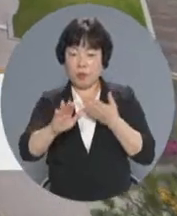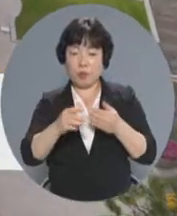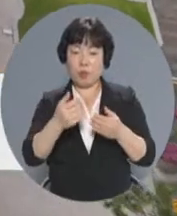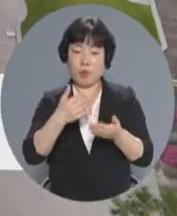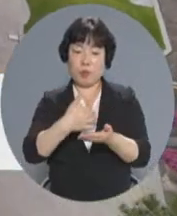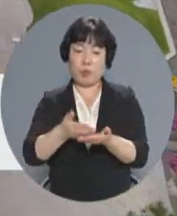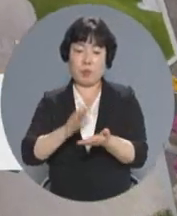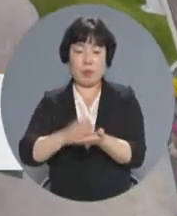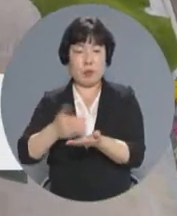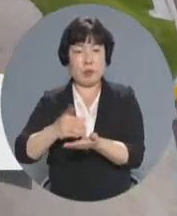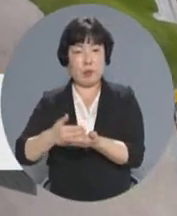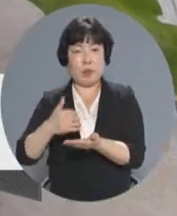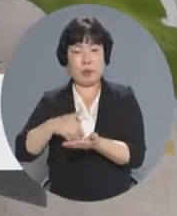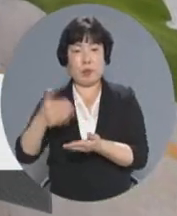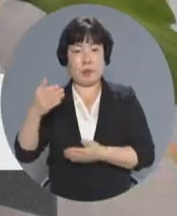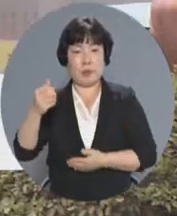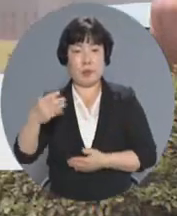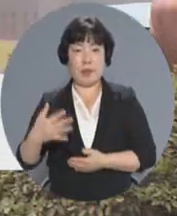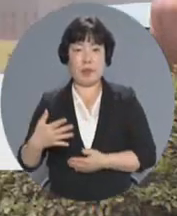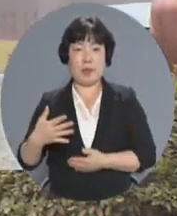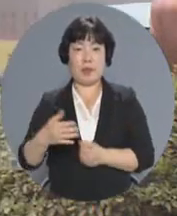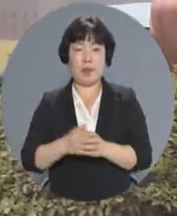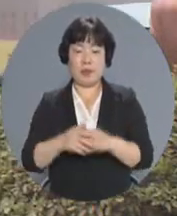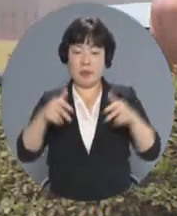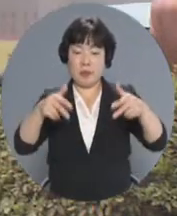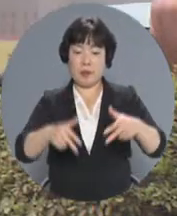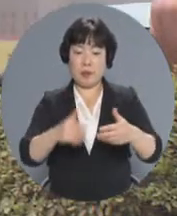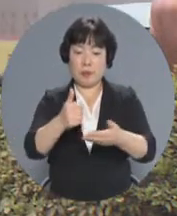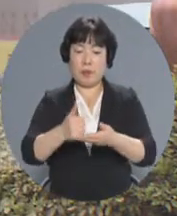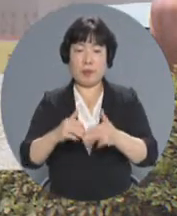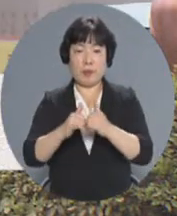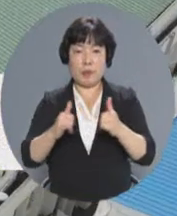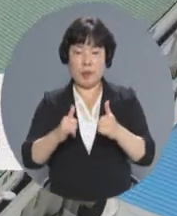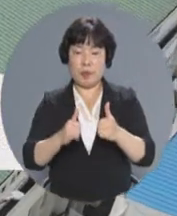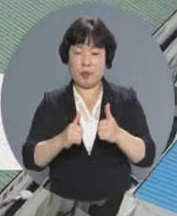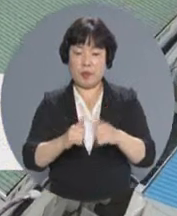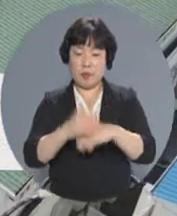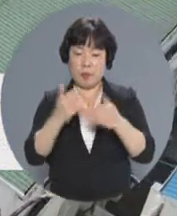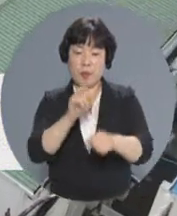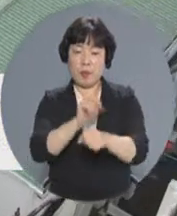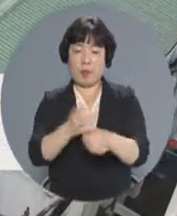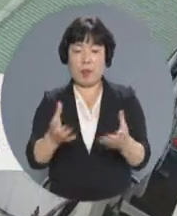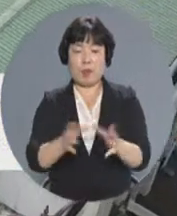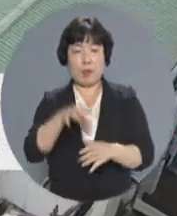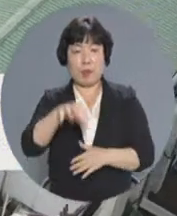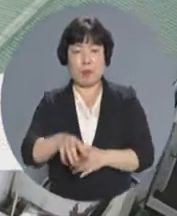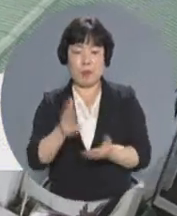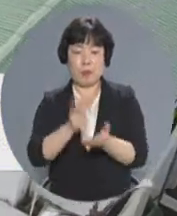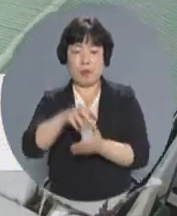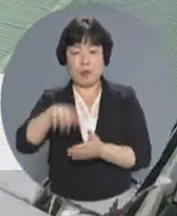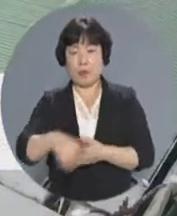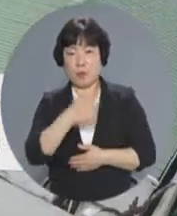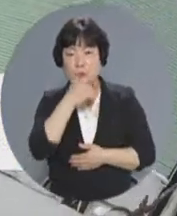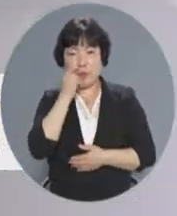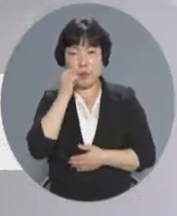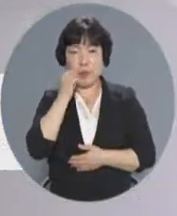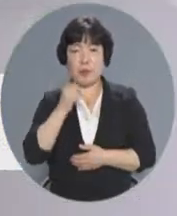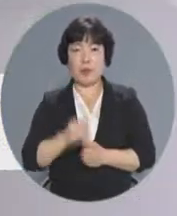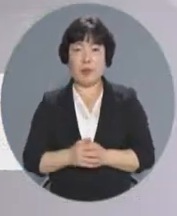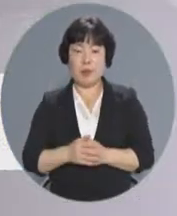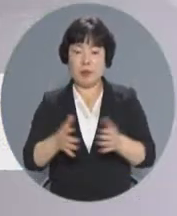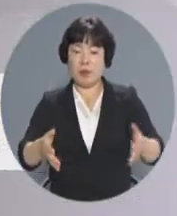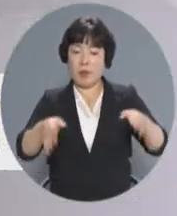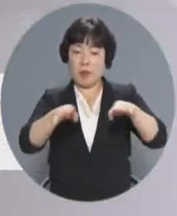9차례에 걸쳐 증축이 이루어졌지만 직원과 민원인들을 수용하기에는 사무 공간과 주차장이 턱없이 부족한 데다